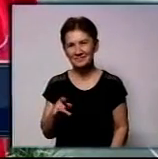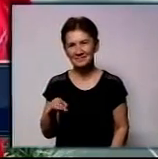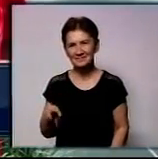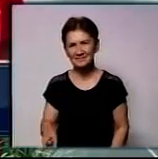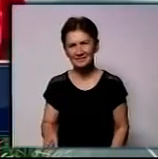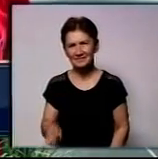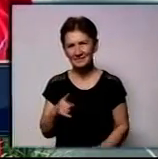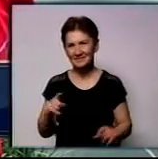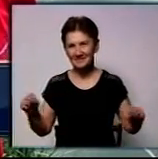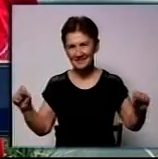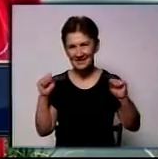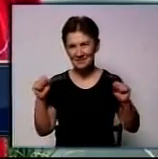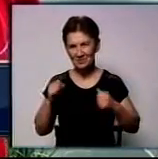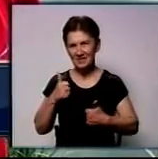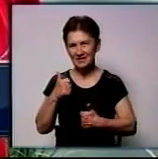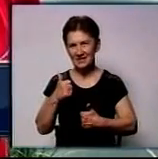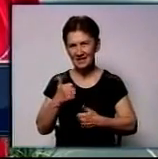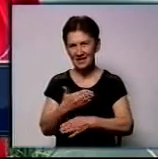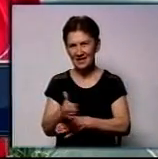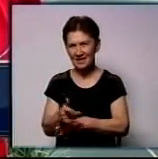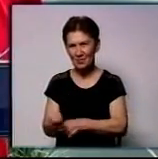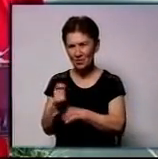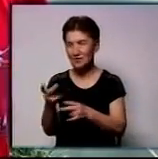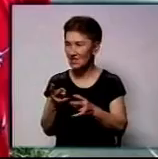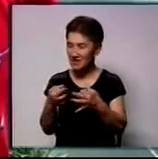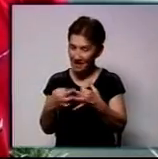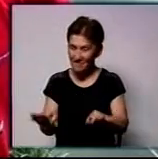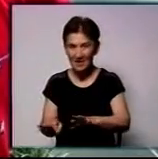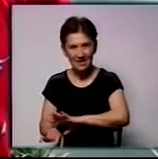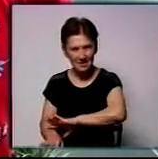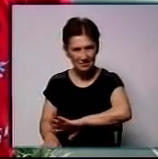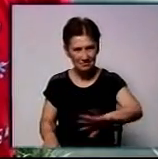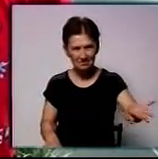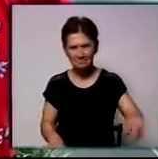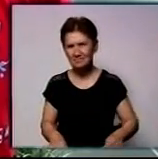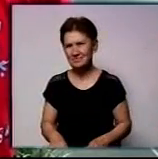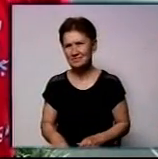Це спортивна риболовля, рибу потрібно випускати. Клювала